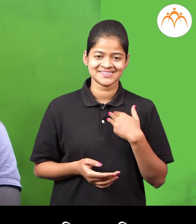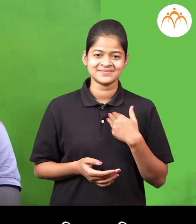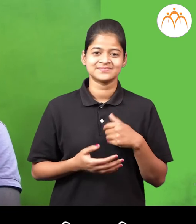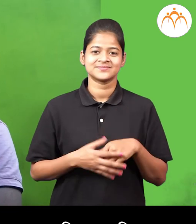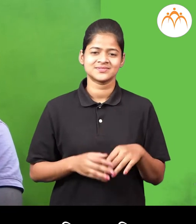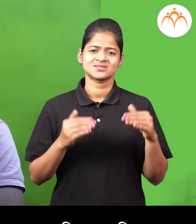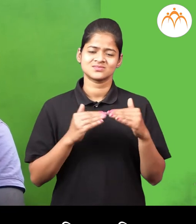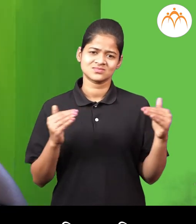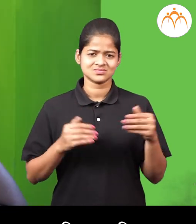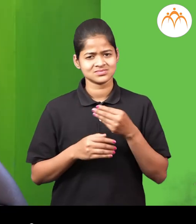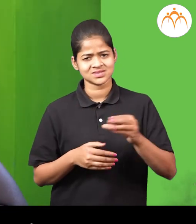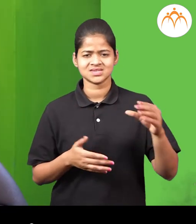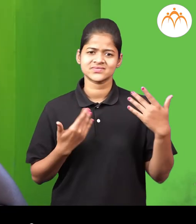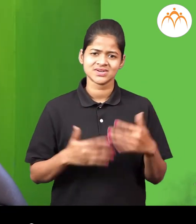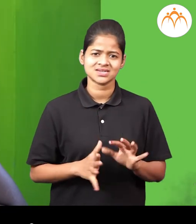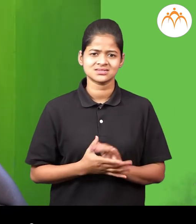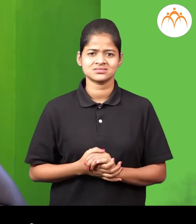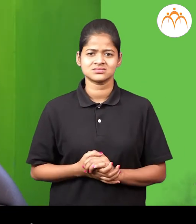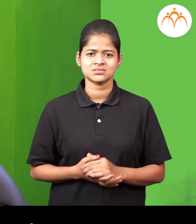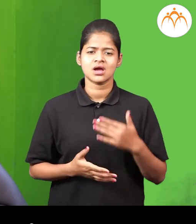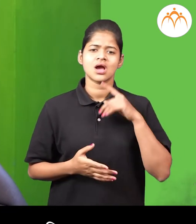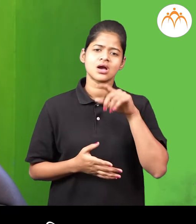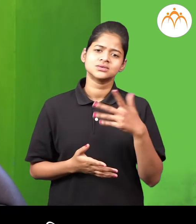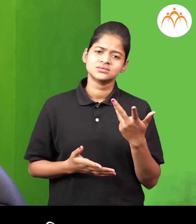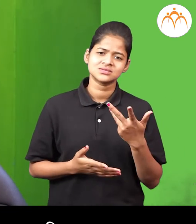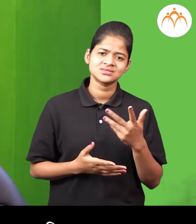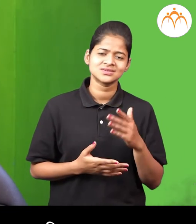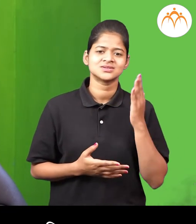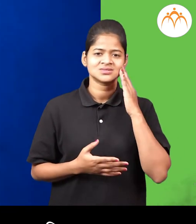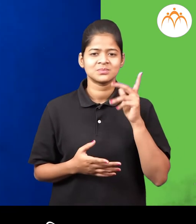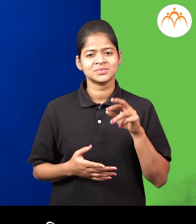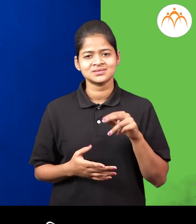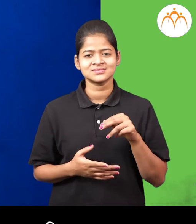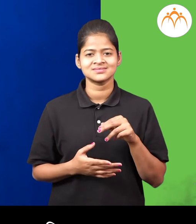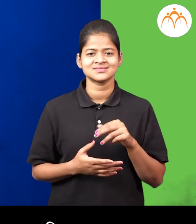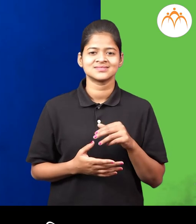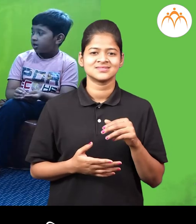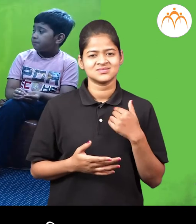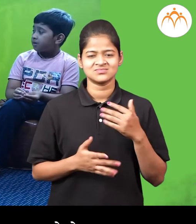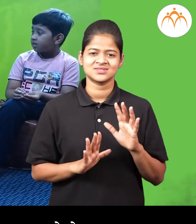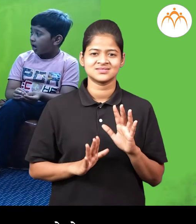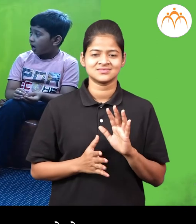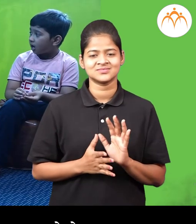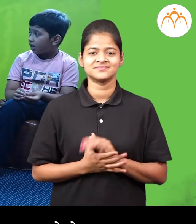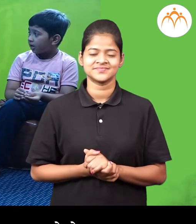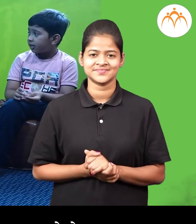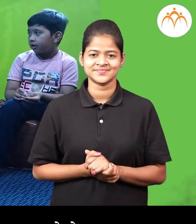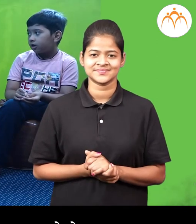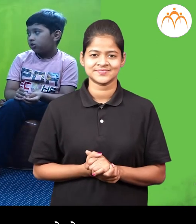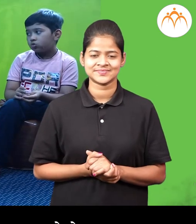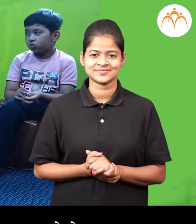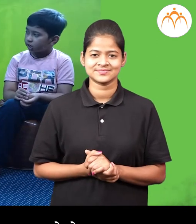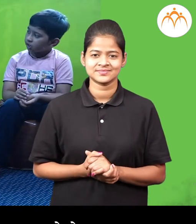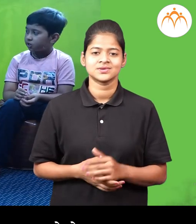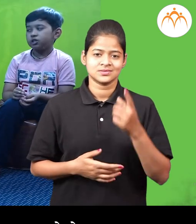सार्खेच चिक्किया देले मी वीचारल कश्या वरून तो काई तरी पुटला तो ये उड़ा दिल्या मीना आई